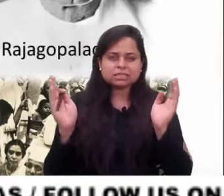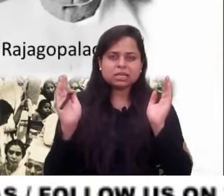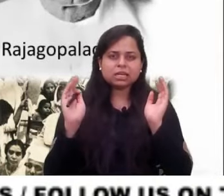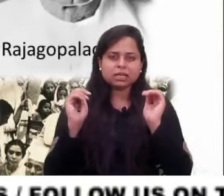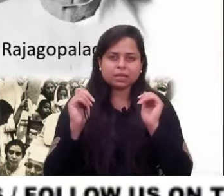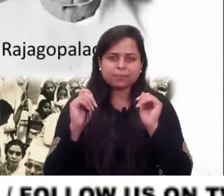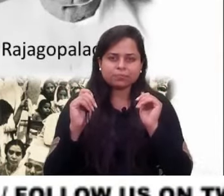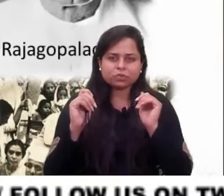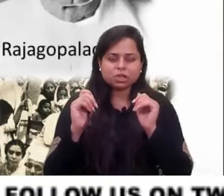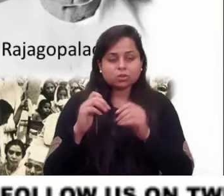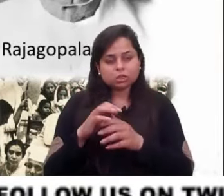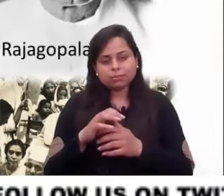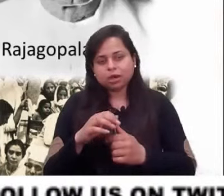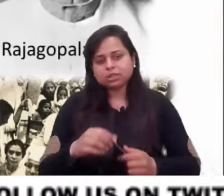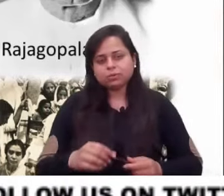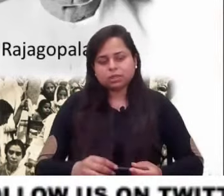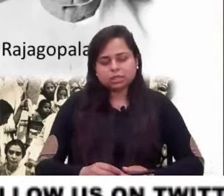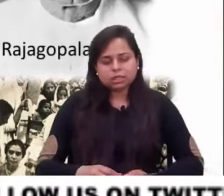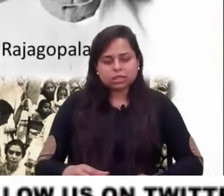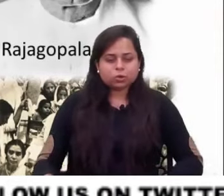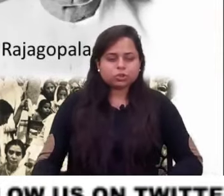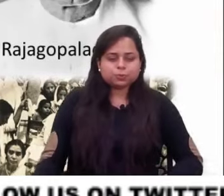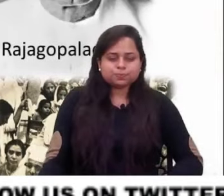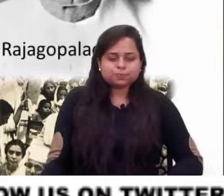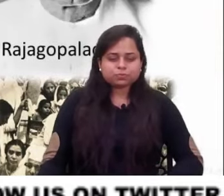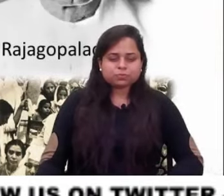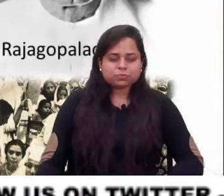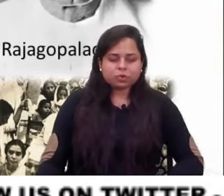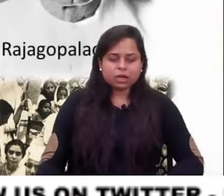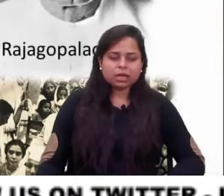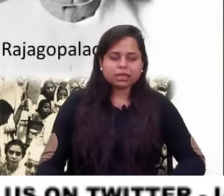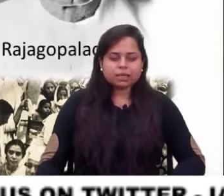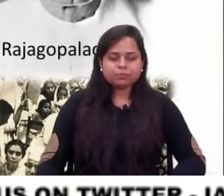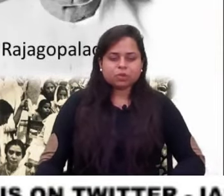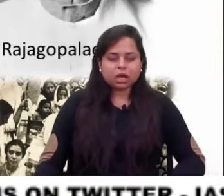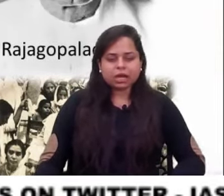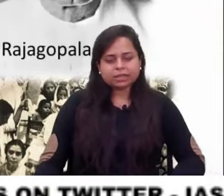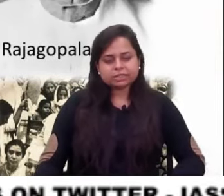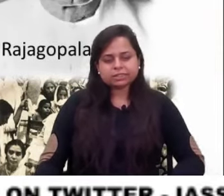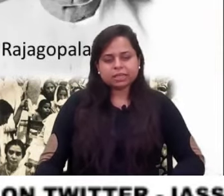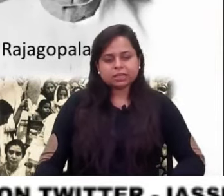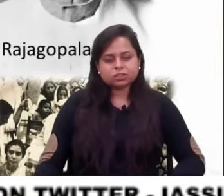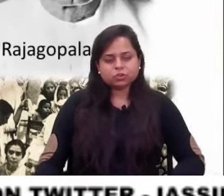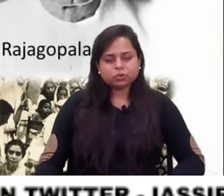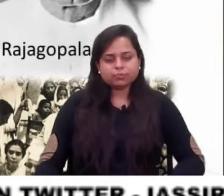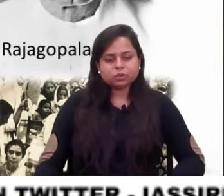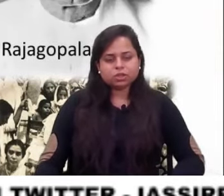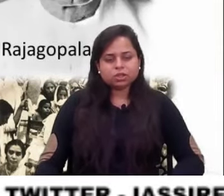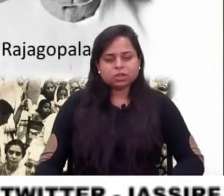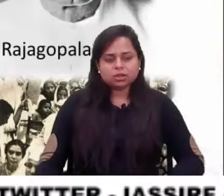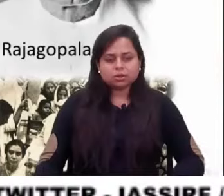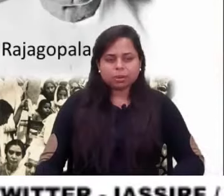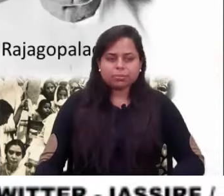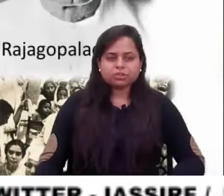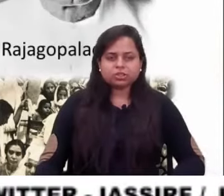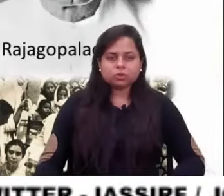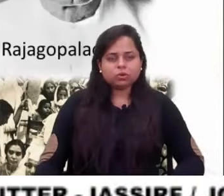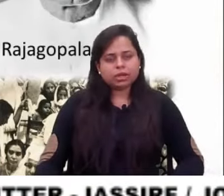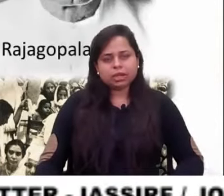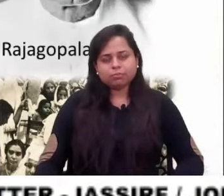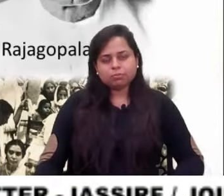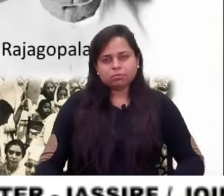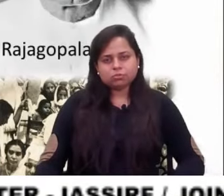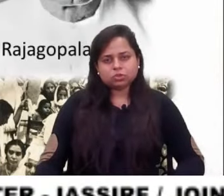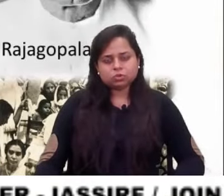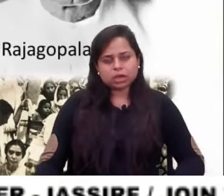जिंदगी से चली गई यह कुछ आरएसएस के जो मेंबर्स